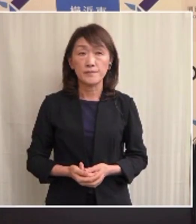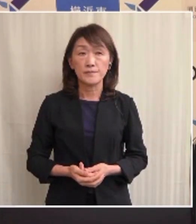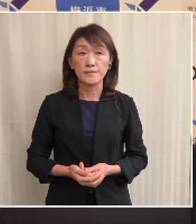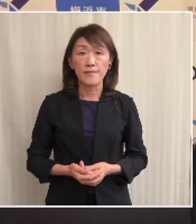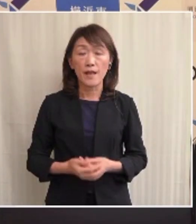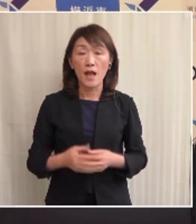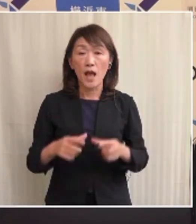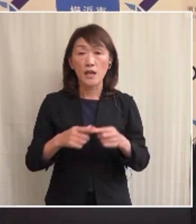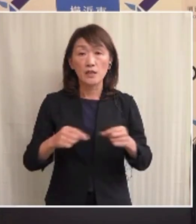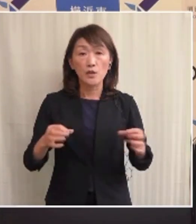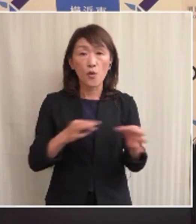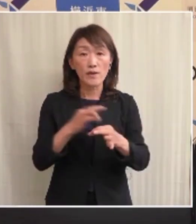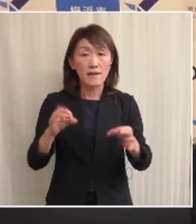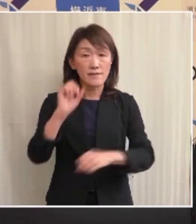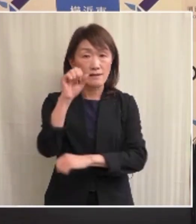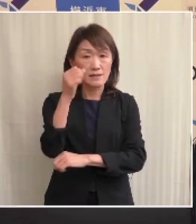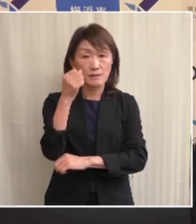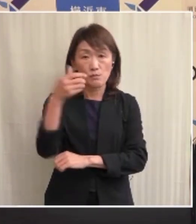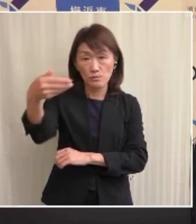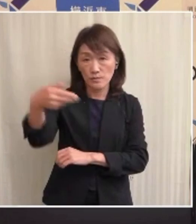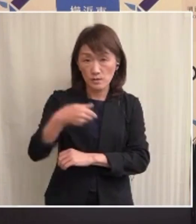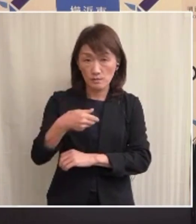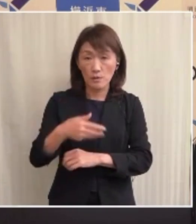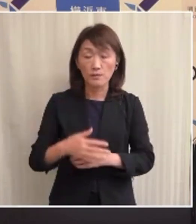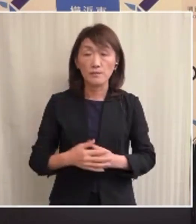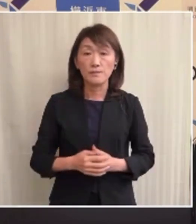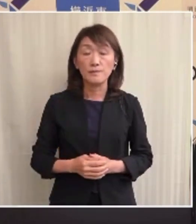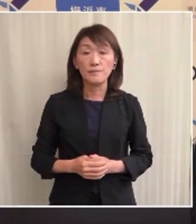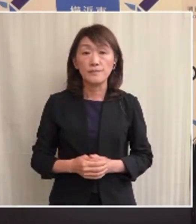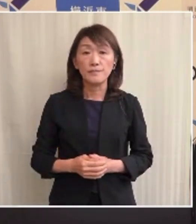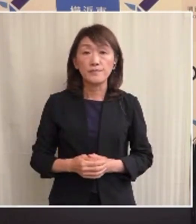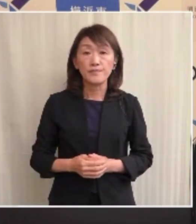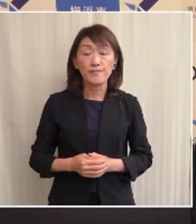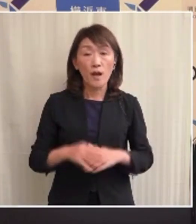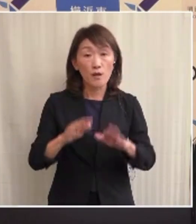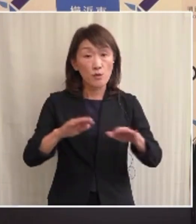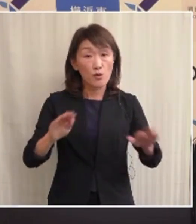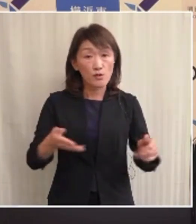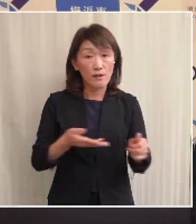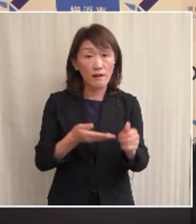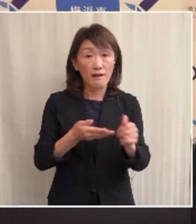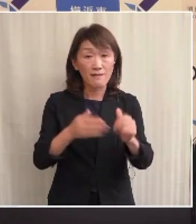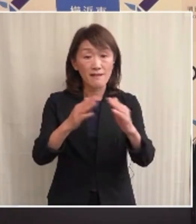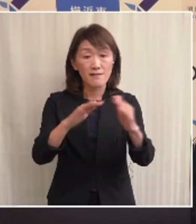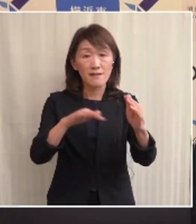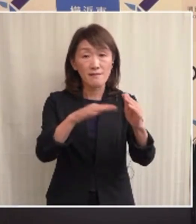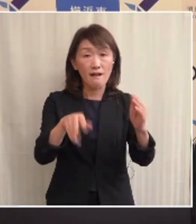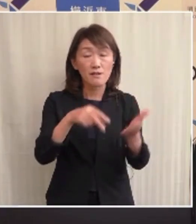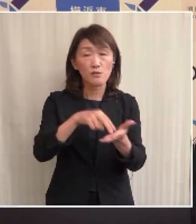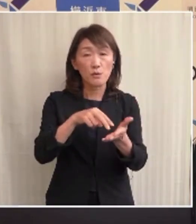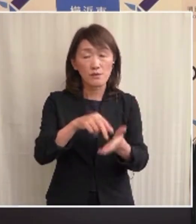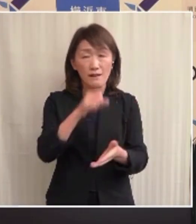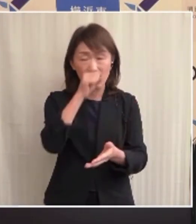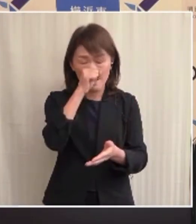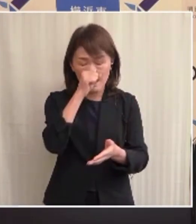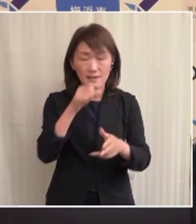日本経済新聞の松原と申します。ありがとうございます。すごく子育て世帯に対してとってすごくいい施策だなと思うんですけれども、